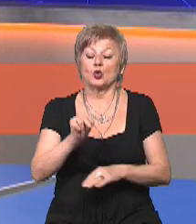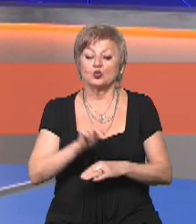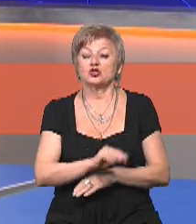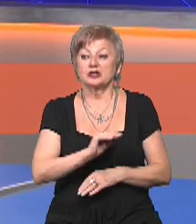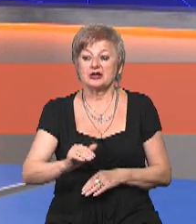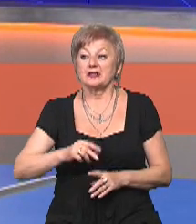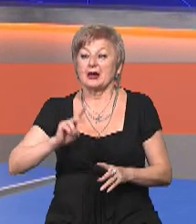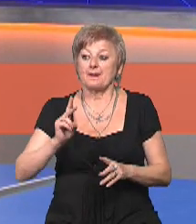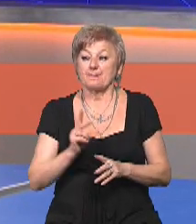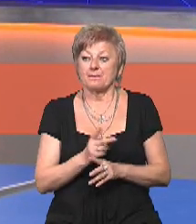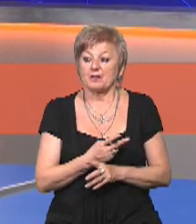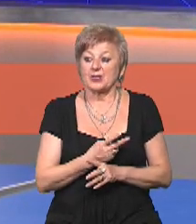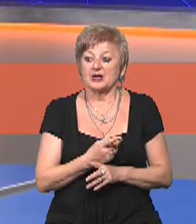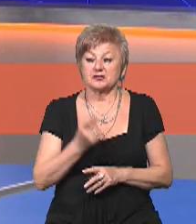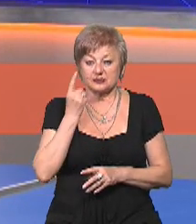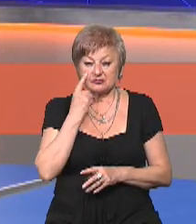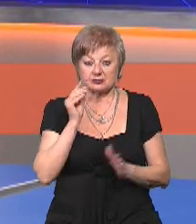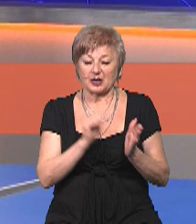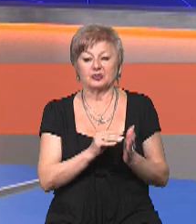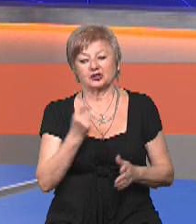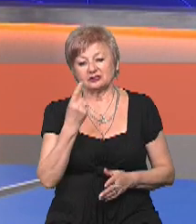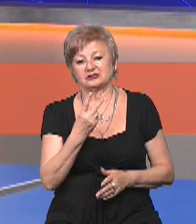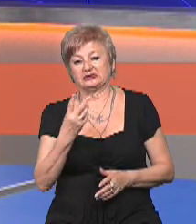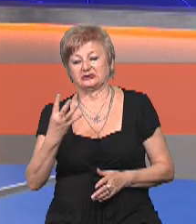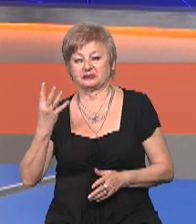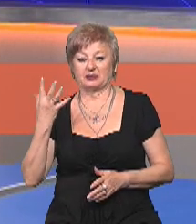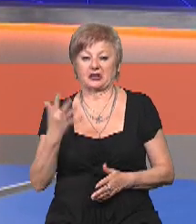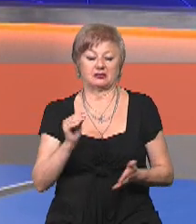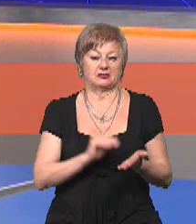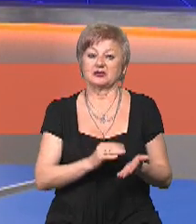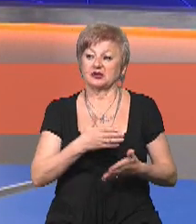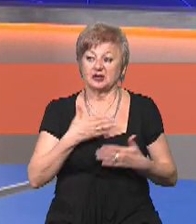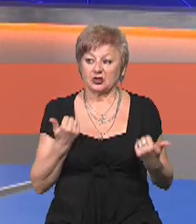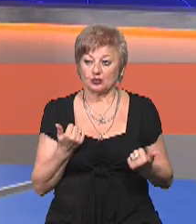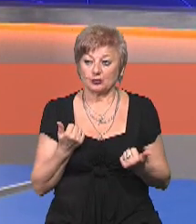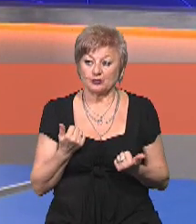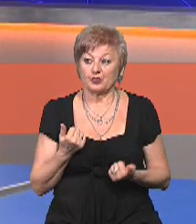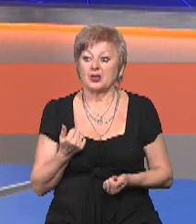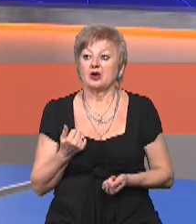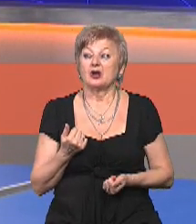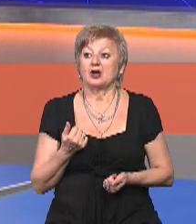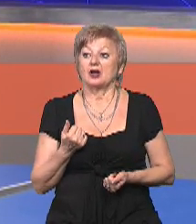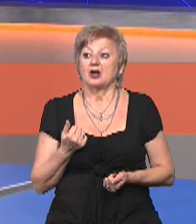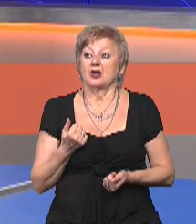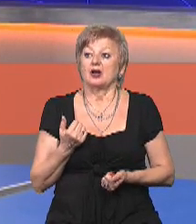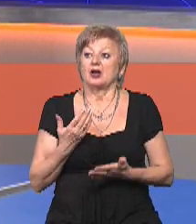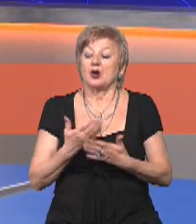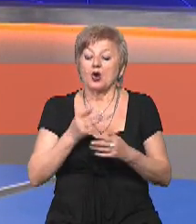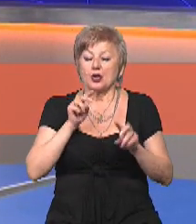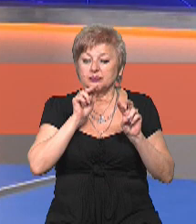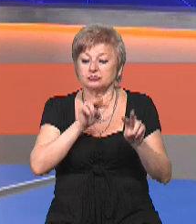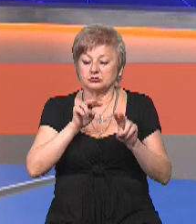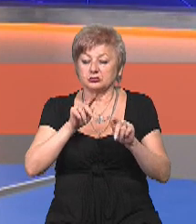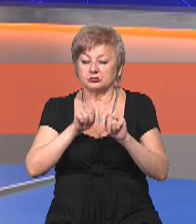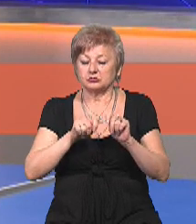без цифр, без чисел, без балів. Тобто у них формувальне оцінювання, де відслідковується